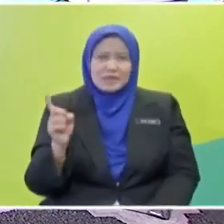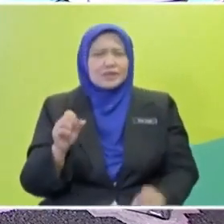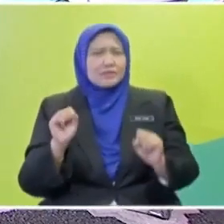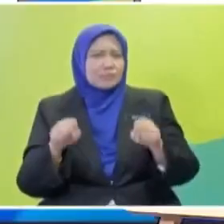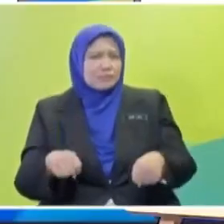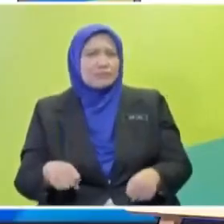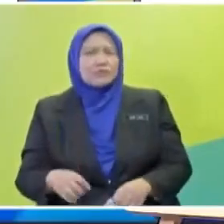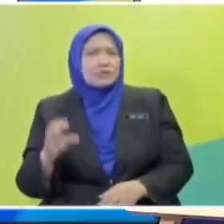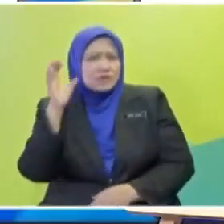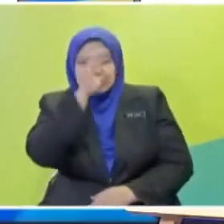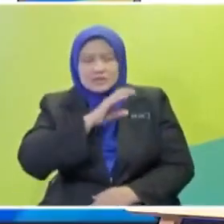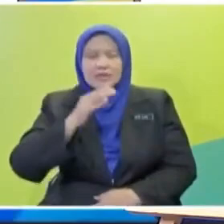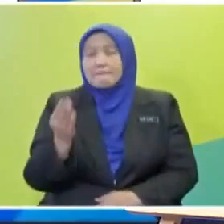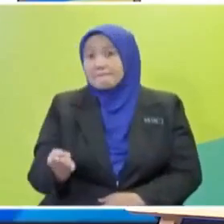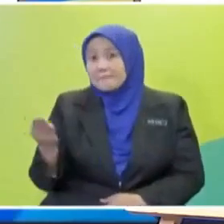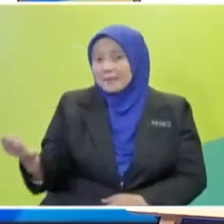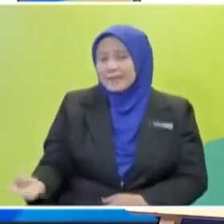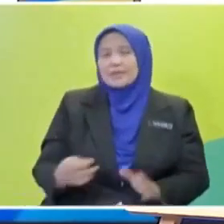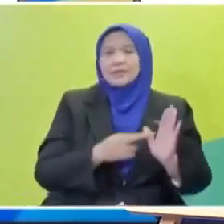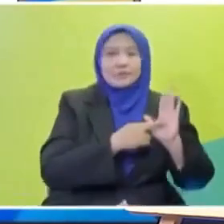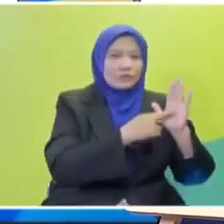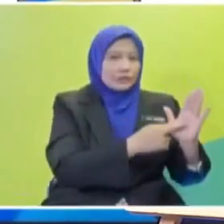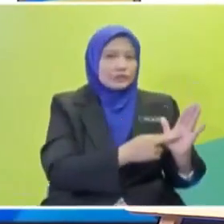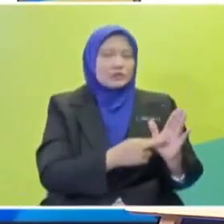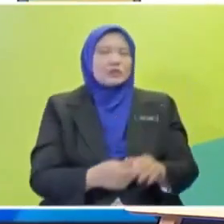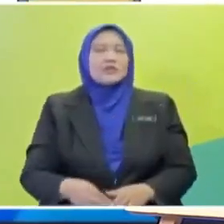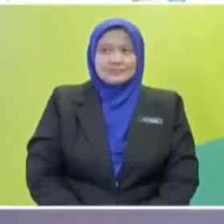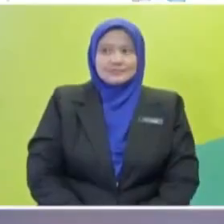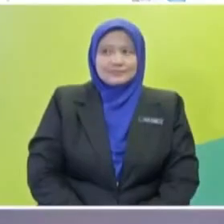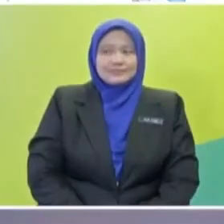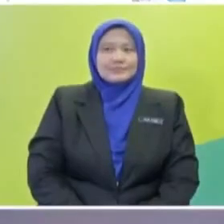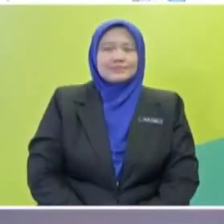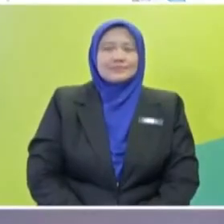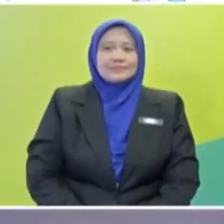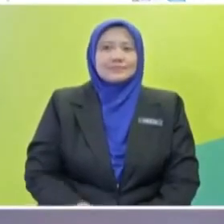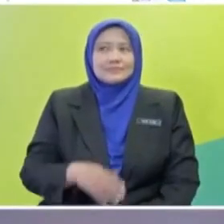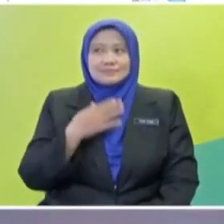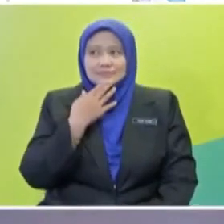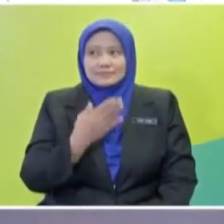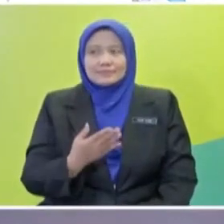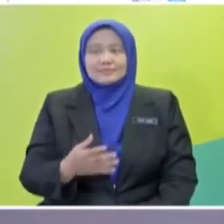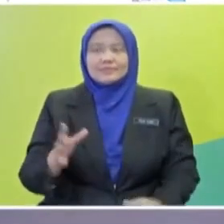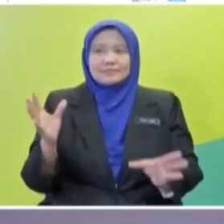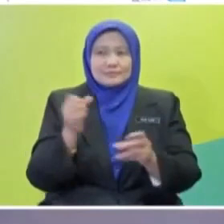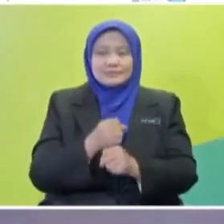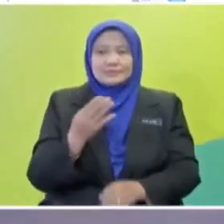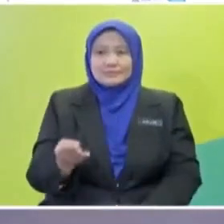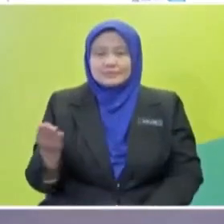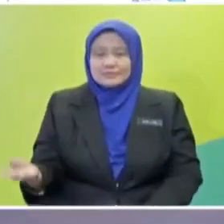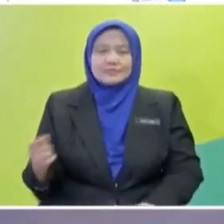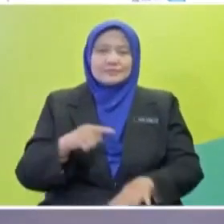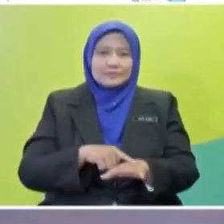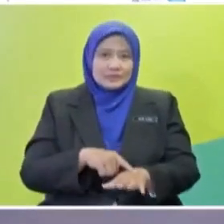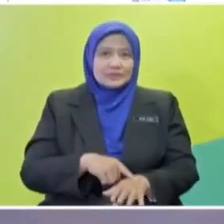mendapat bahan-bahan rujukan untuk mata pelajaran dan tajuk kita pada hari ini, Cikgu? Baiklah, okay, kita akan dapatkan bahan-bahan tersebut